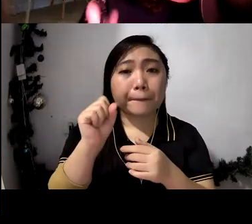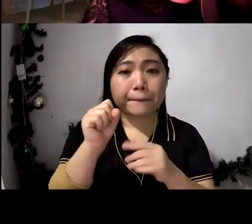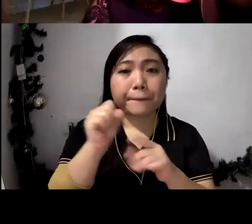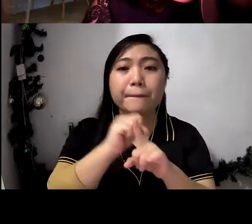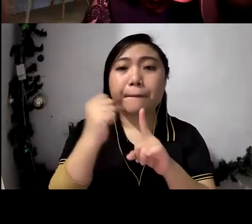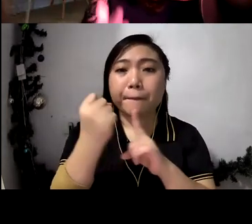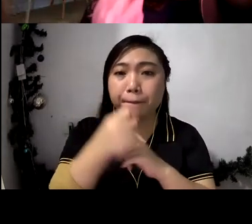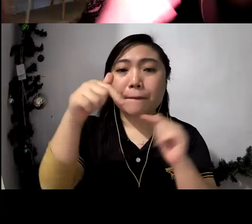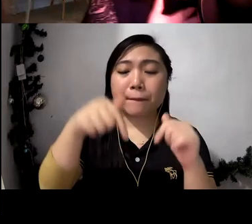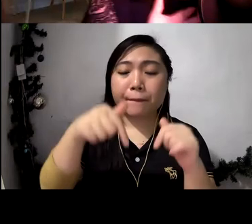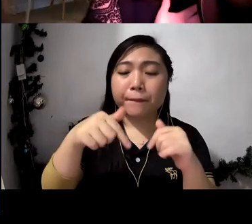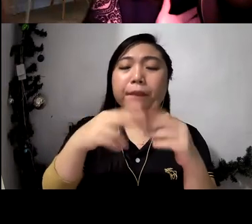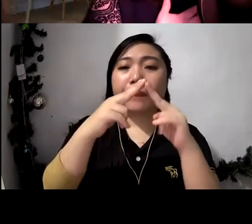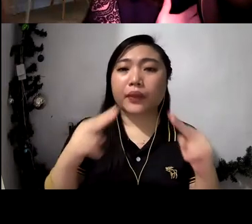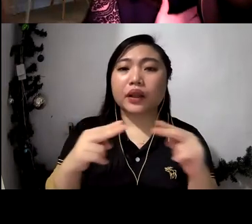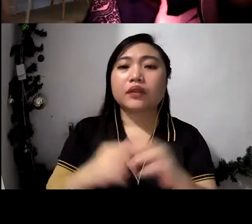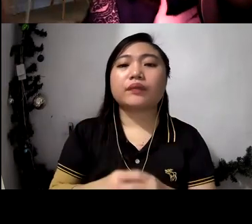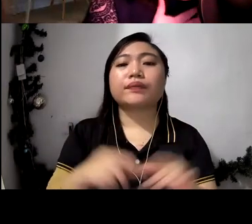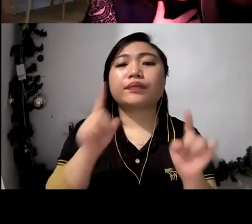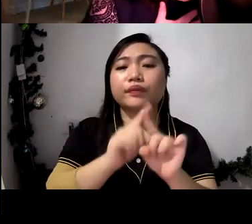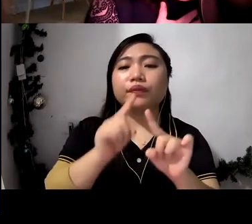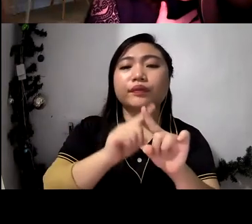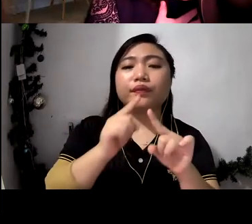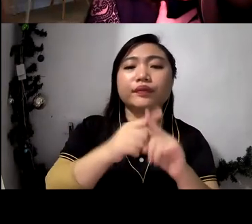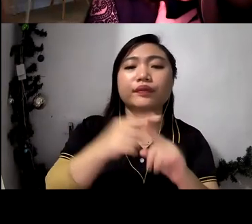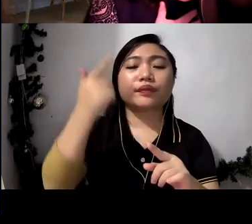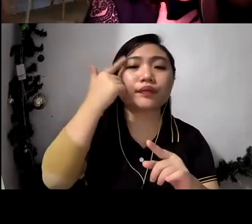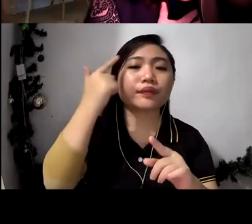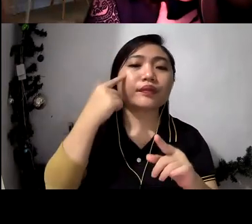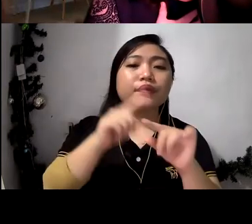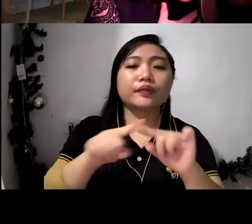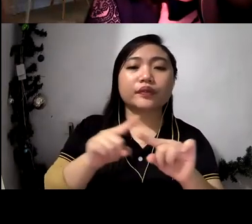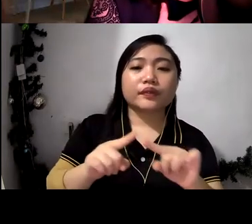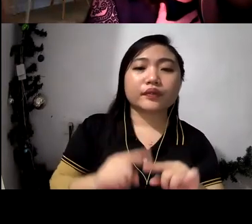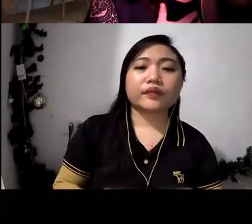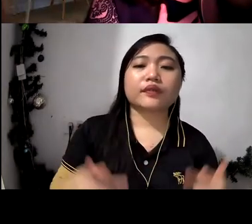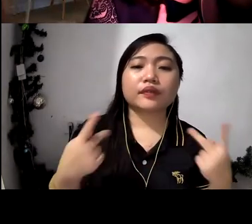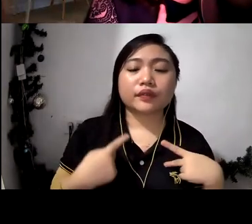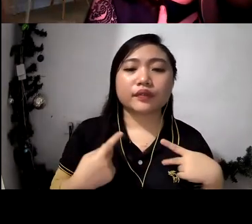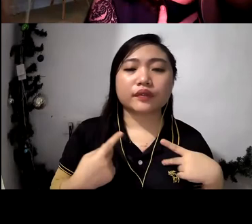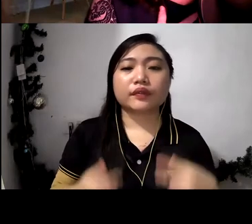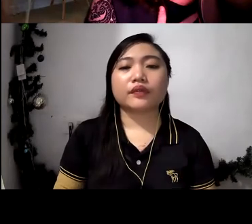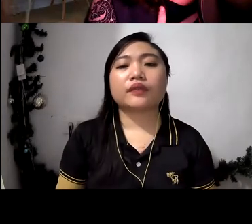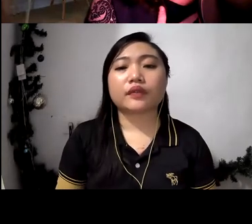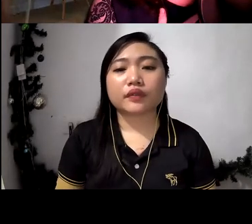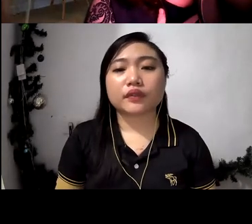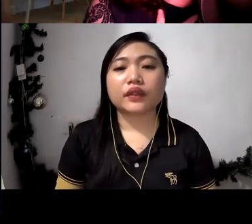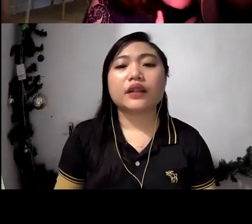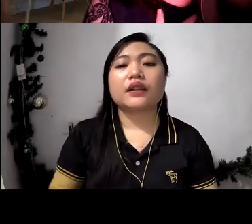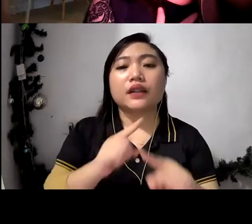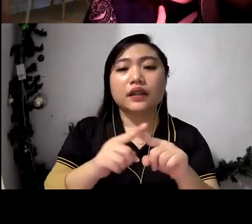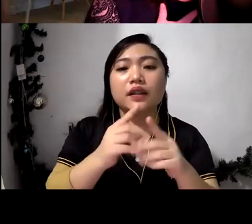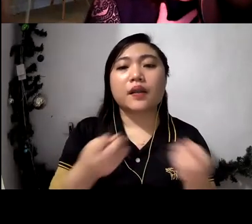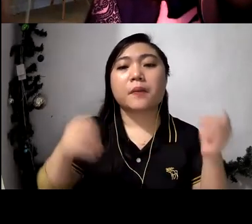household level, yung iba't ibang gender differences natin, nagki-create ito ng gender constraints and opportunities sa isang